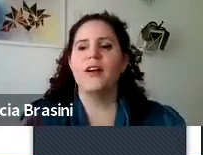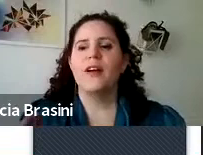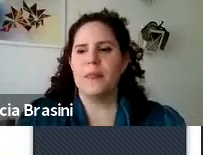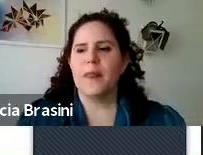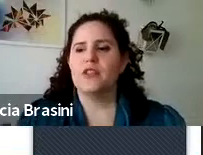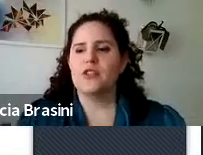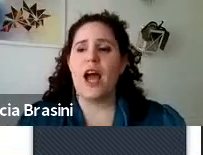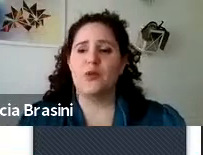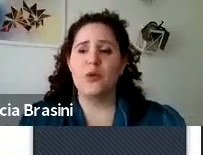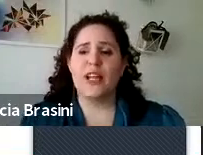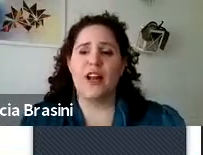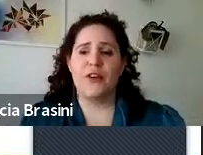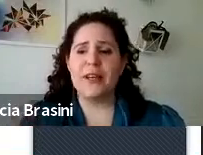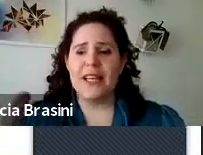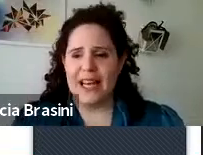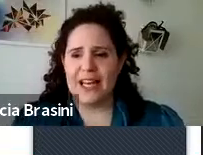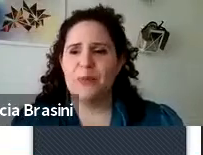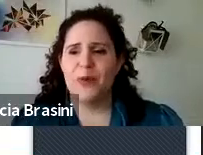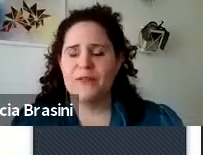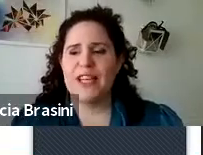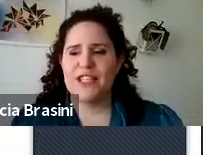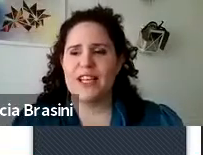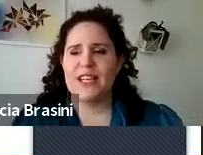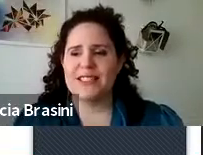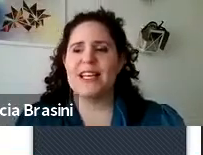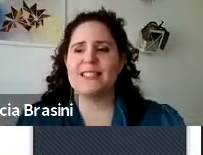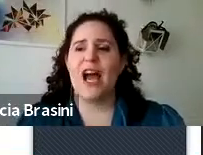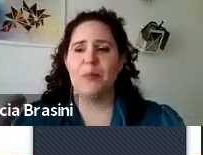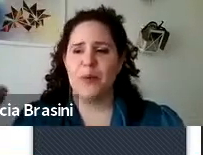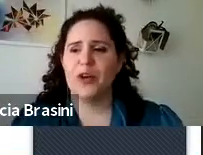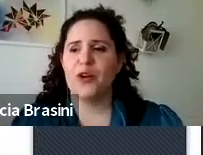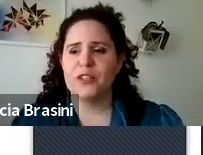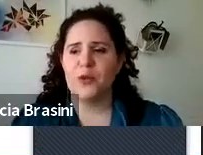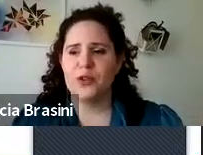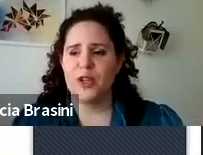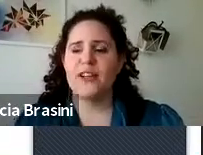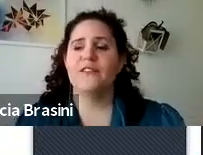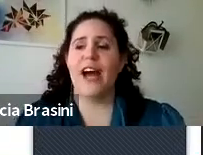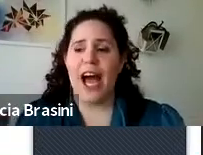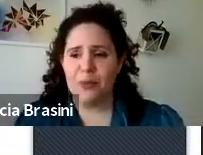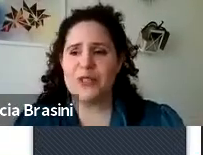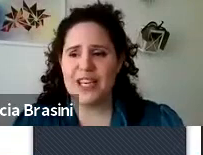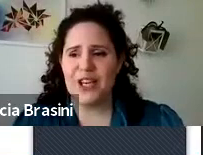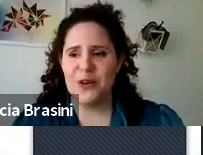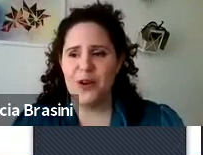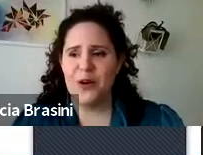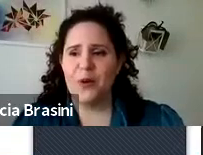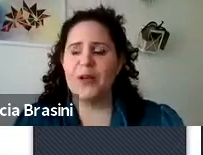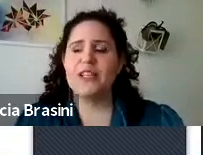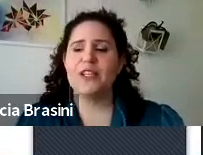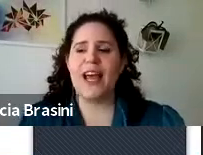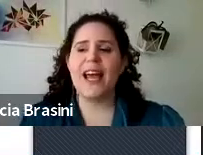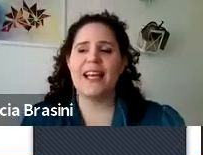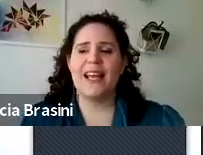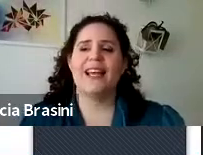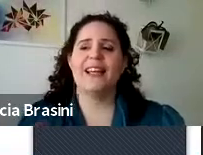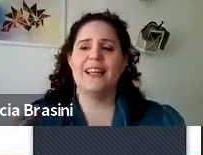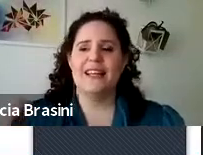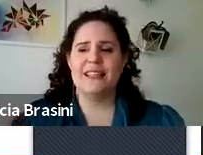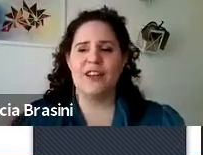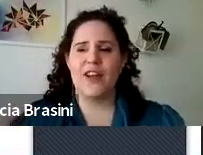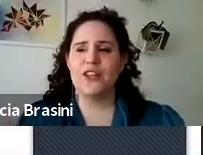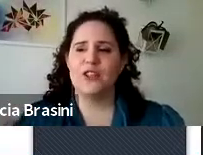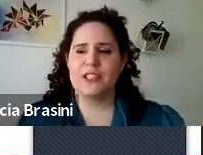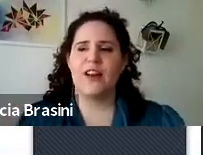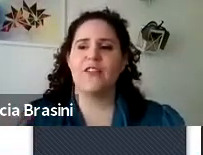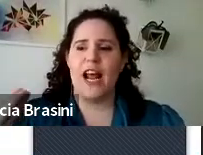sordo, è tutta la famiglia che poi invece, se si apre quel contenuto lì, va al museo. Quindi non è che